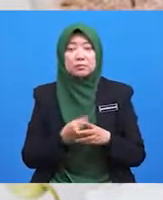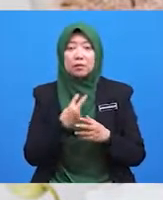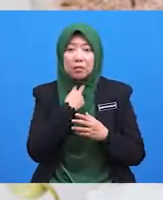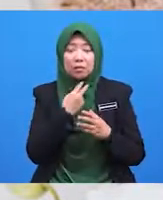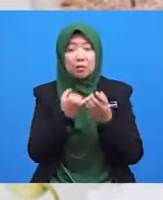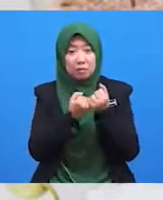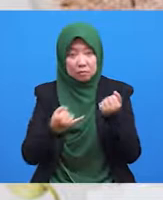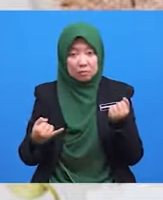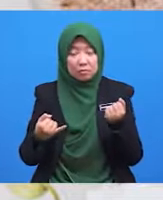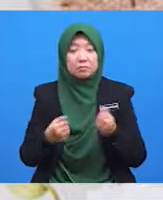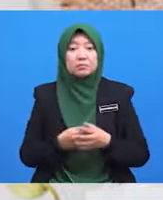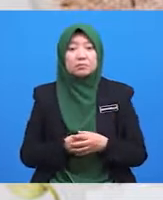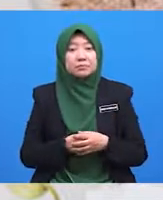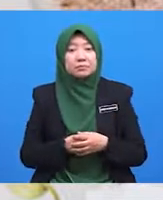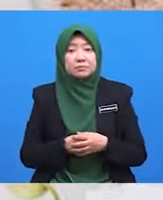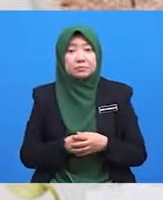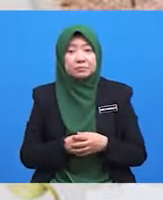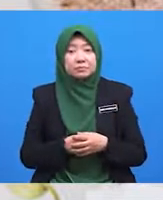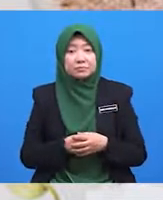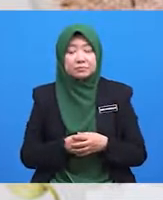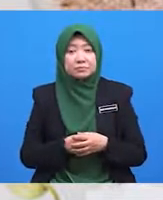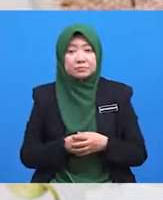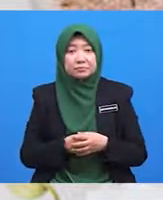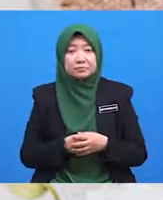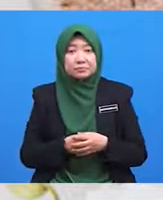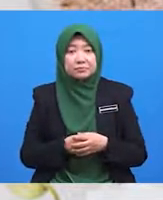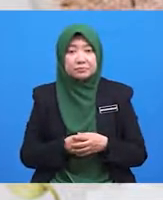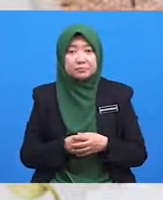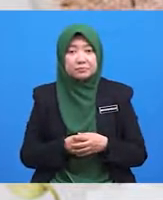kehamilan atau selepas bersalin,